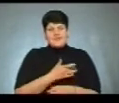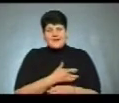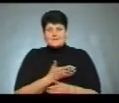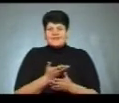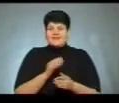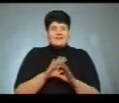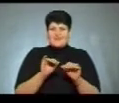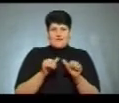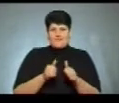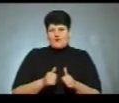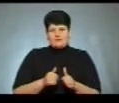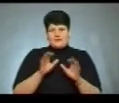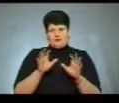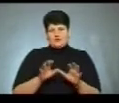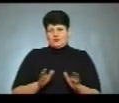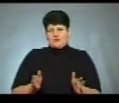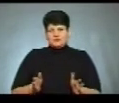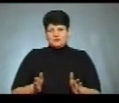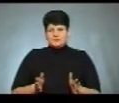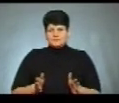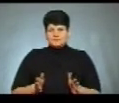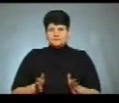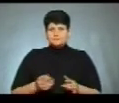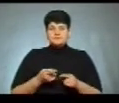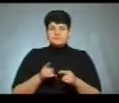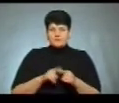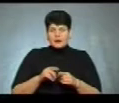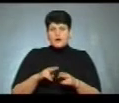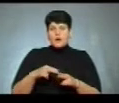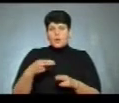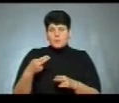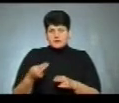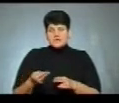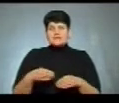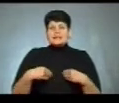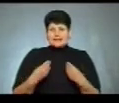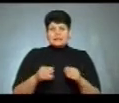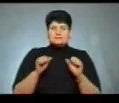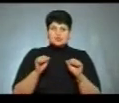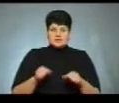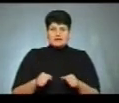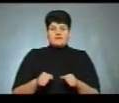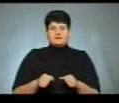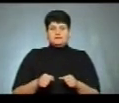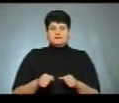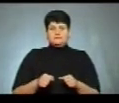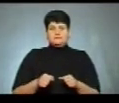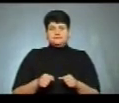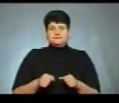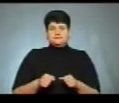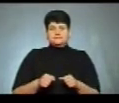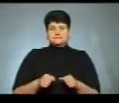не оформлені законодавчо. Ця компенсація дасть змогу вивести з ціні